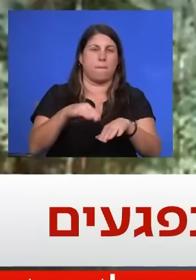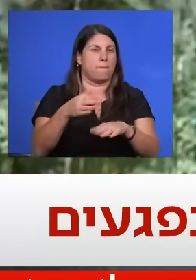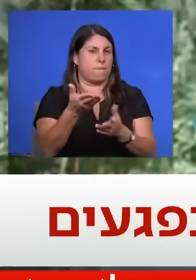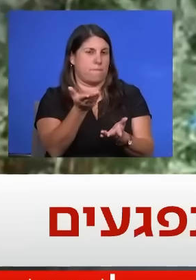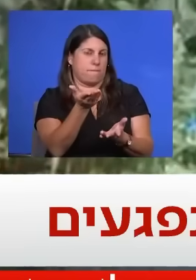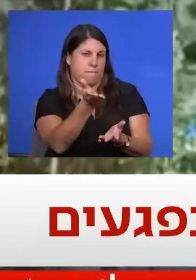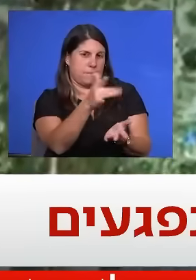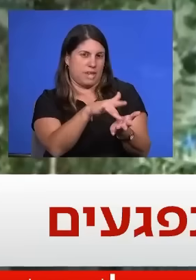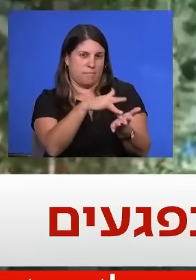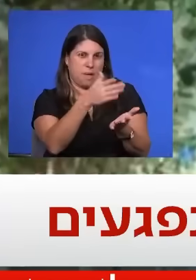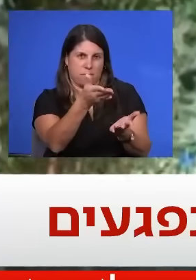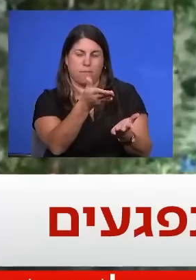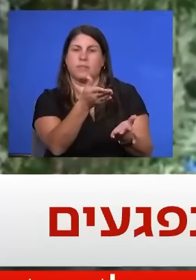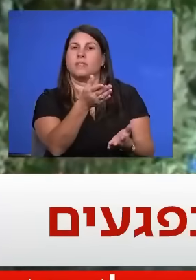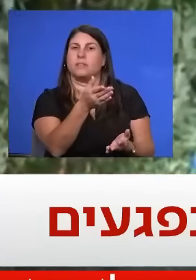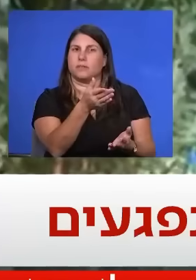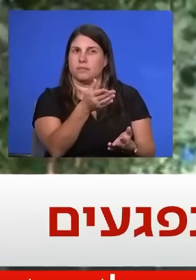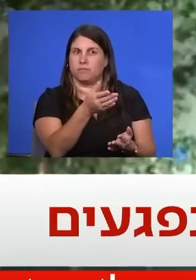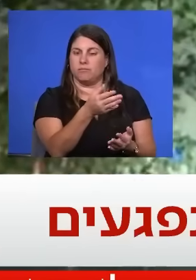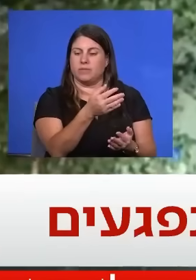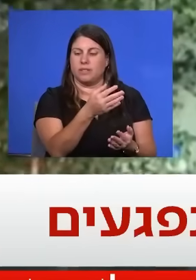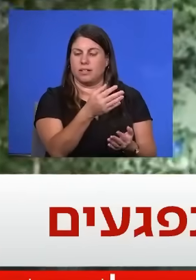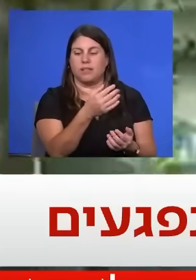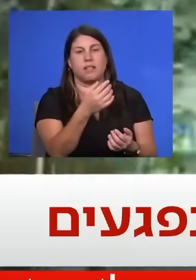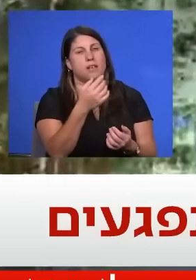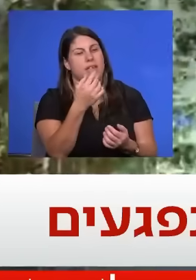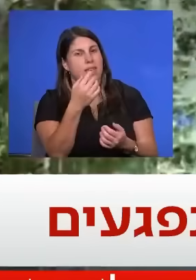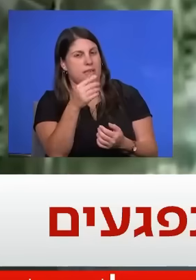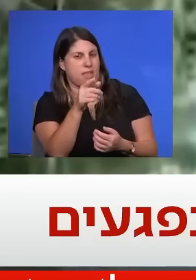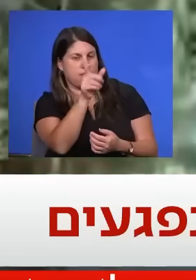זוארץ, אתם נמצאים שם עם אחד מראשי המועצות בדרום, יחד איתכם.